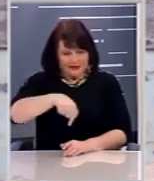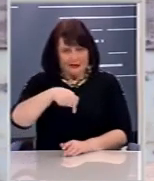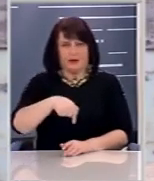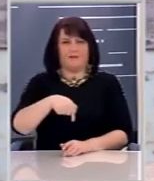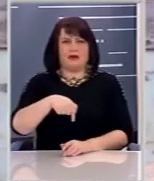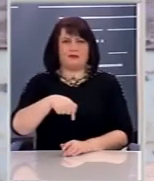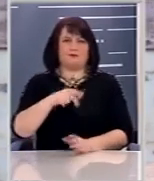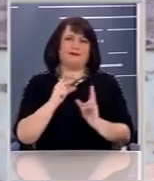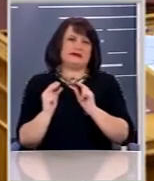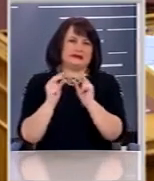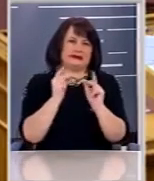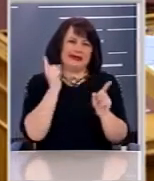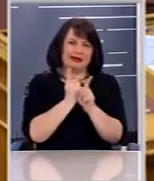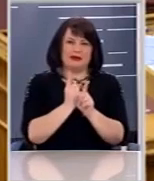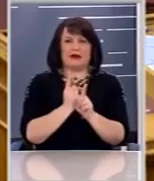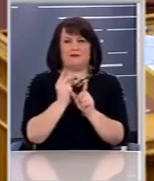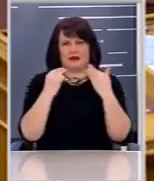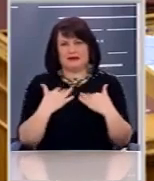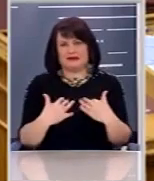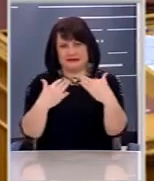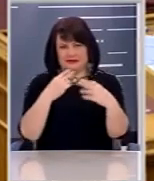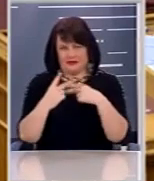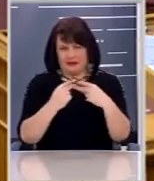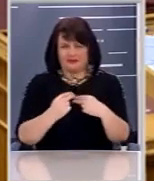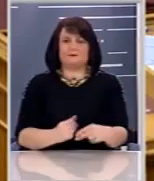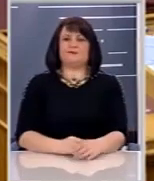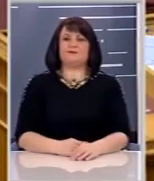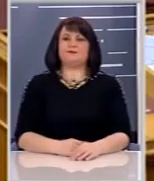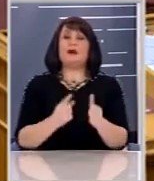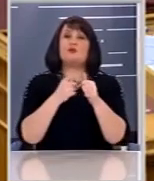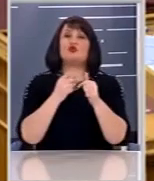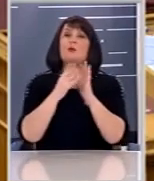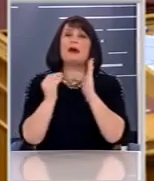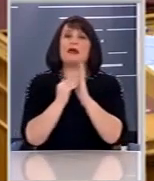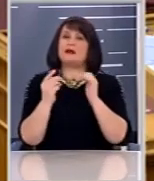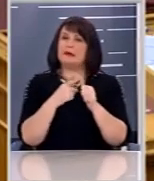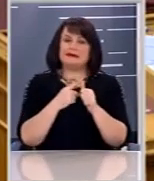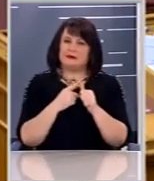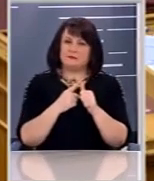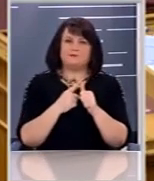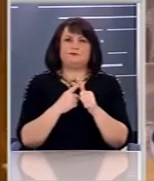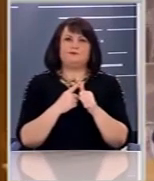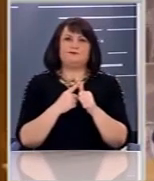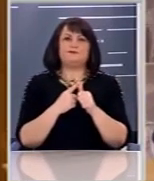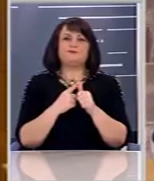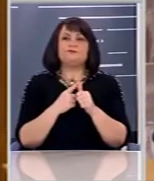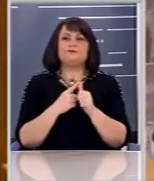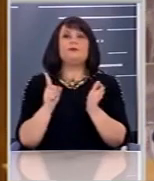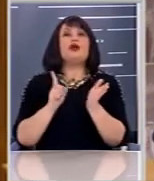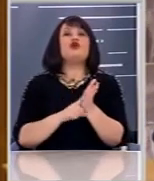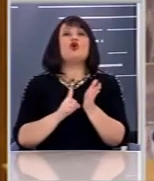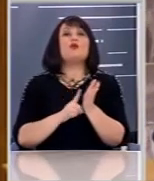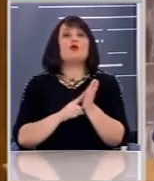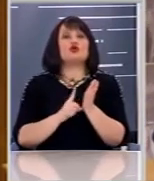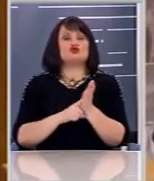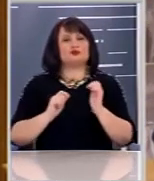μας ειδικής συνεδρίασης. Το ένα είναι η νομοθετική πρωτοβουλία